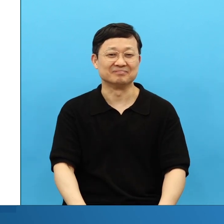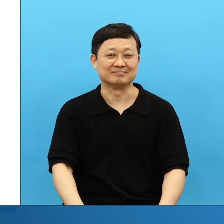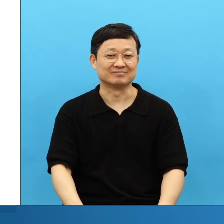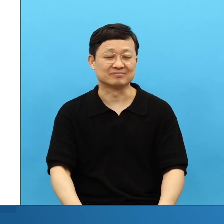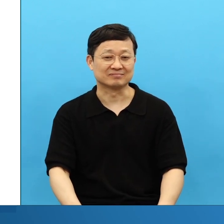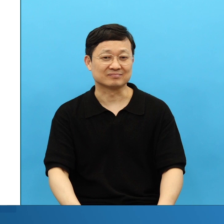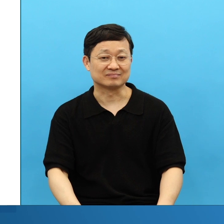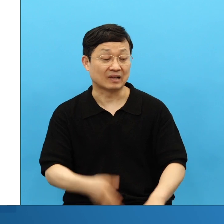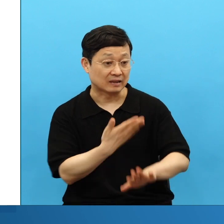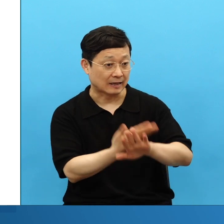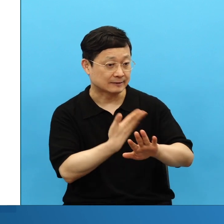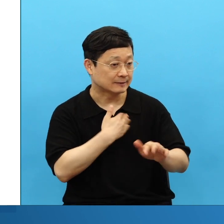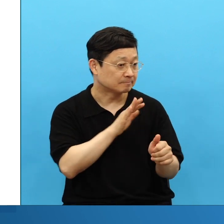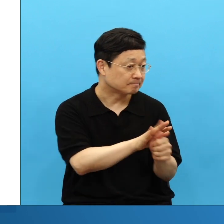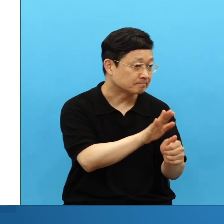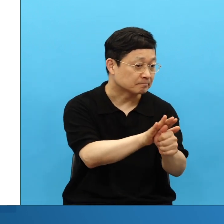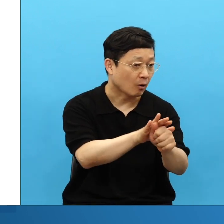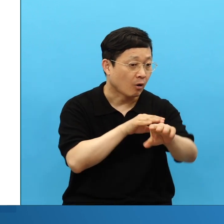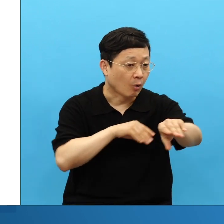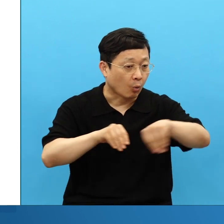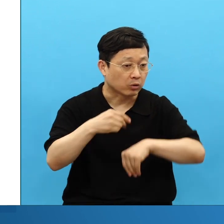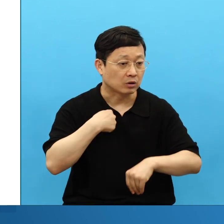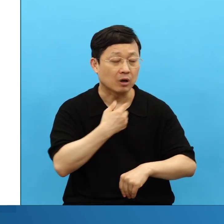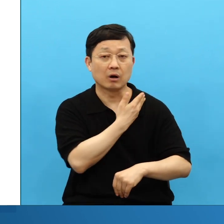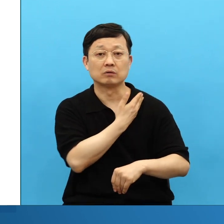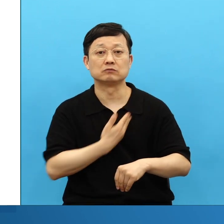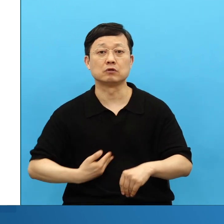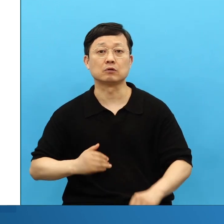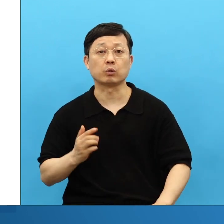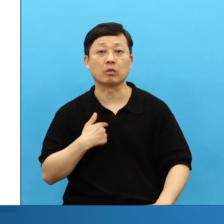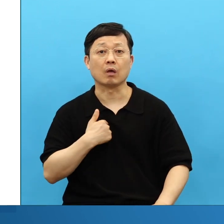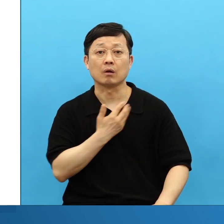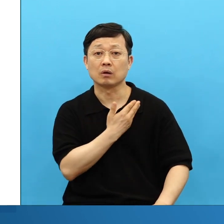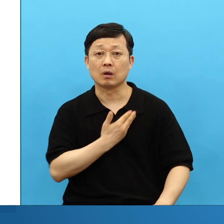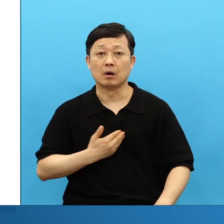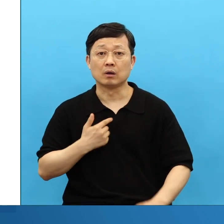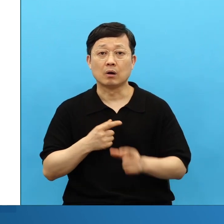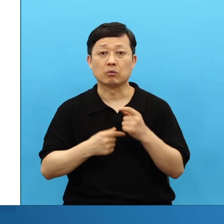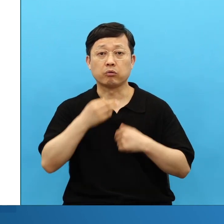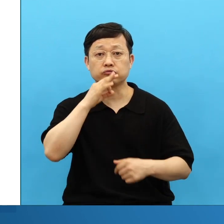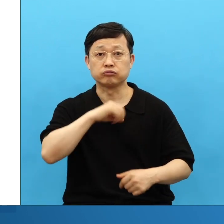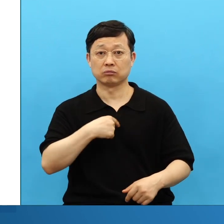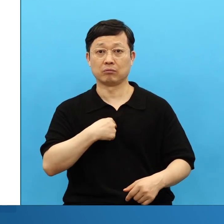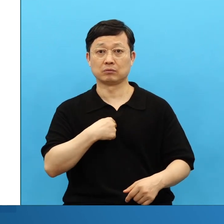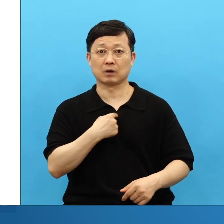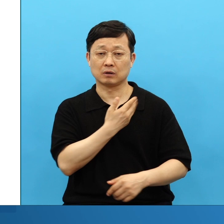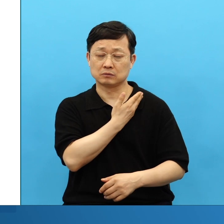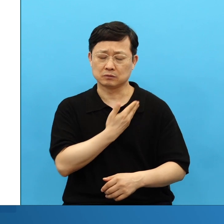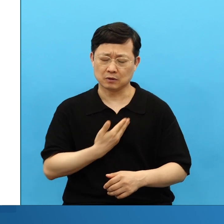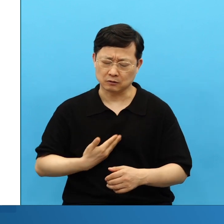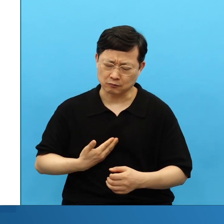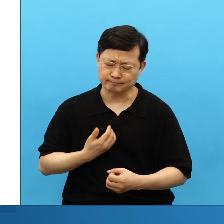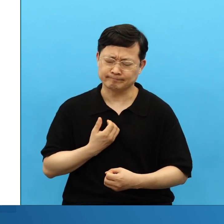남을 돕는 줄 알았는데 제가 제자 되고 제자 세우는 흐름 속에 있음을 고백하게